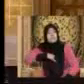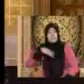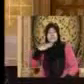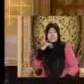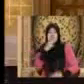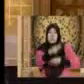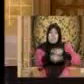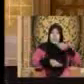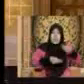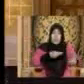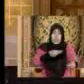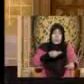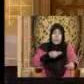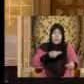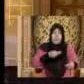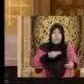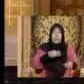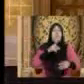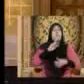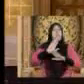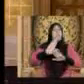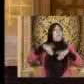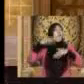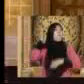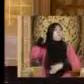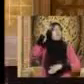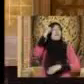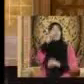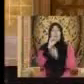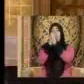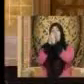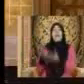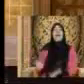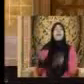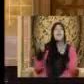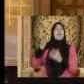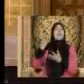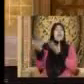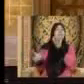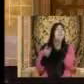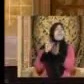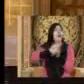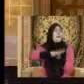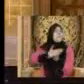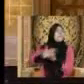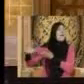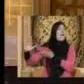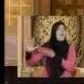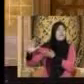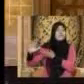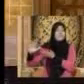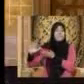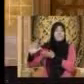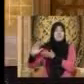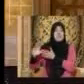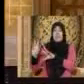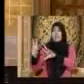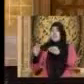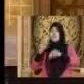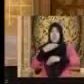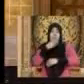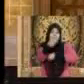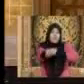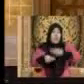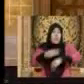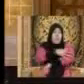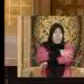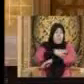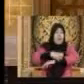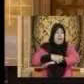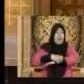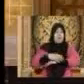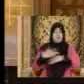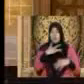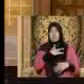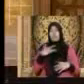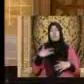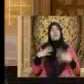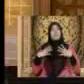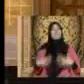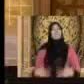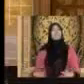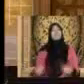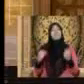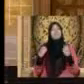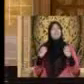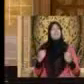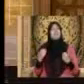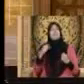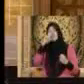إلا وباعدت وجهك على النار يوم القيامة، وما من صدقة إلا ويشفى بها الإنسان ويدفع